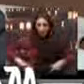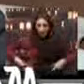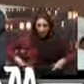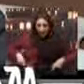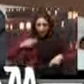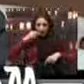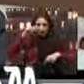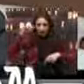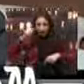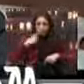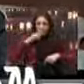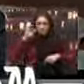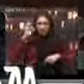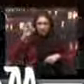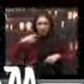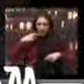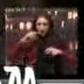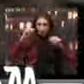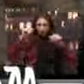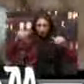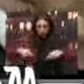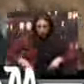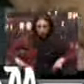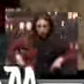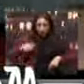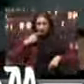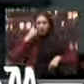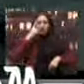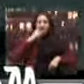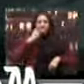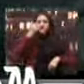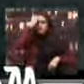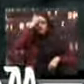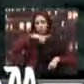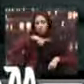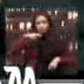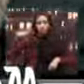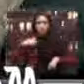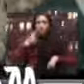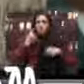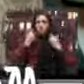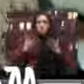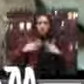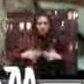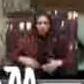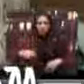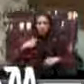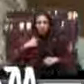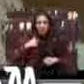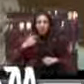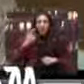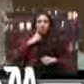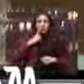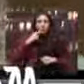أنا حالتي المادية مفيش، عم أخد 205 من الشؤون، وأنا مريض بالسكر وتضخم في الكبد